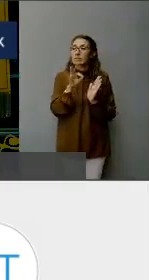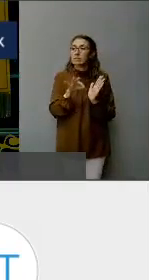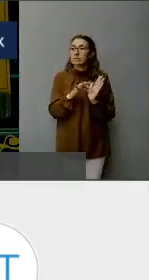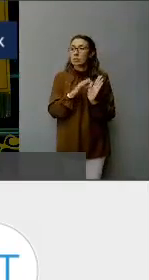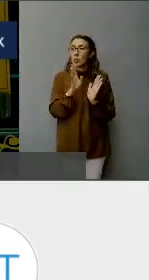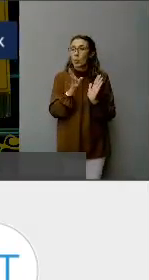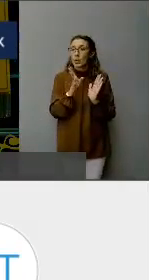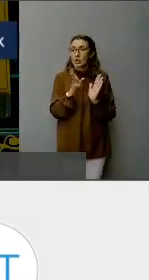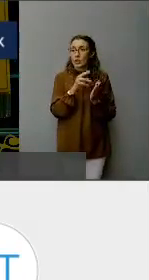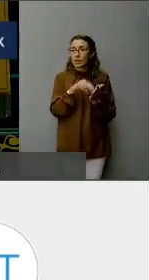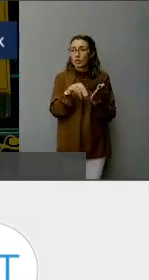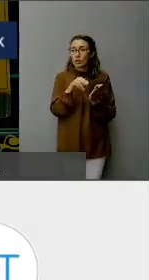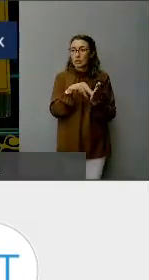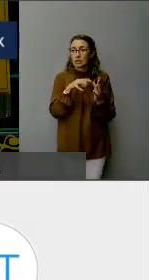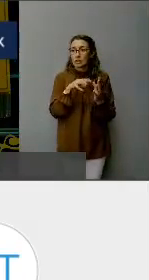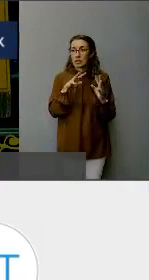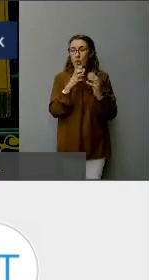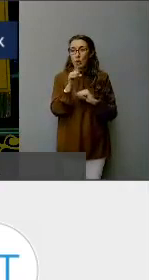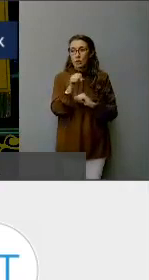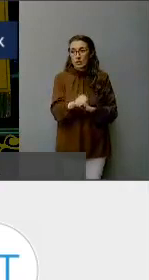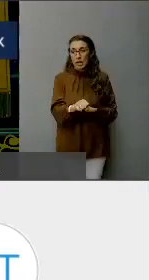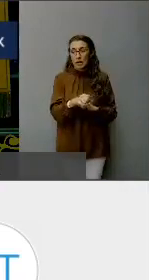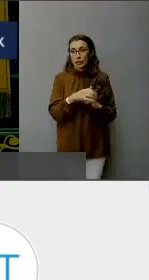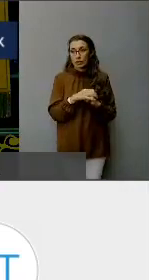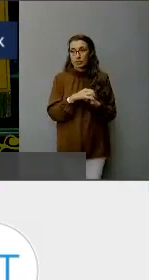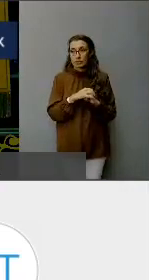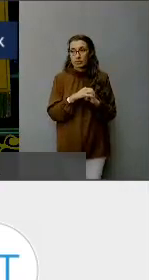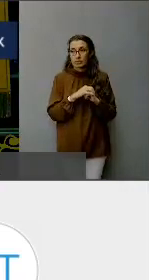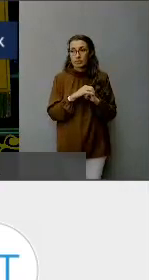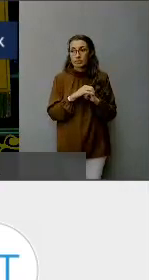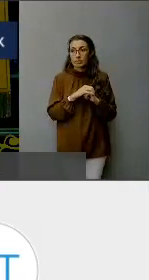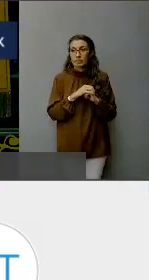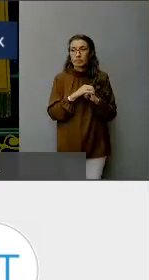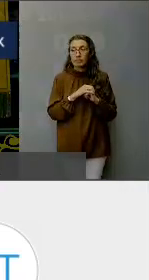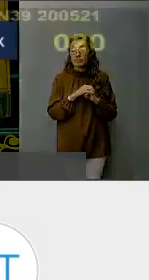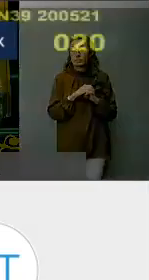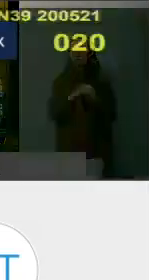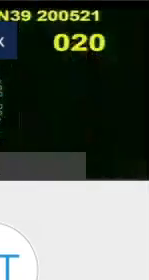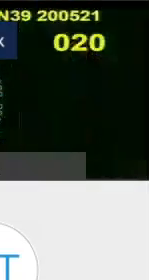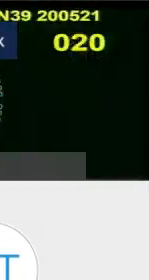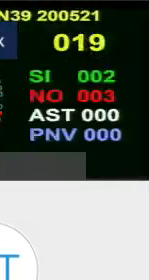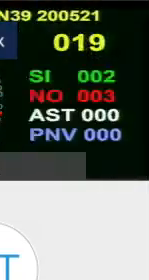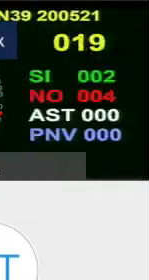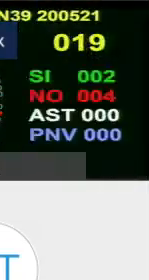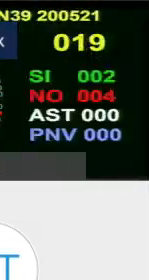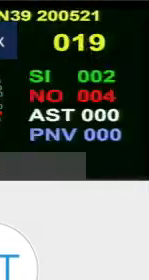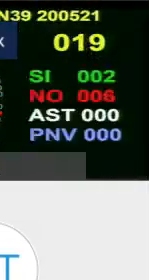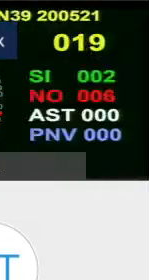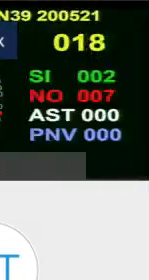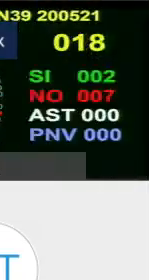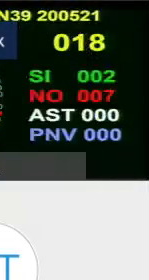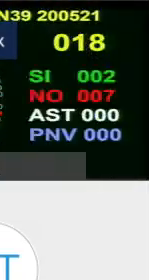14 con parere contrario della giunta si vota